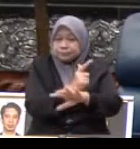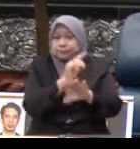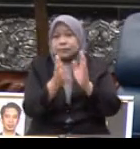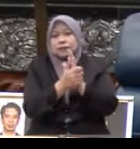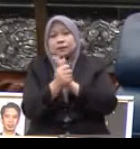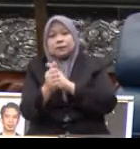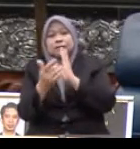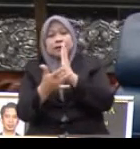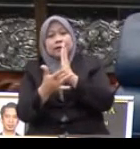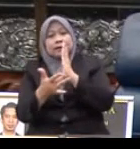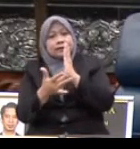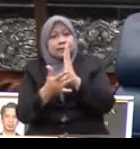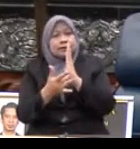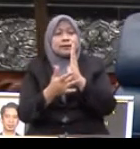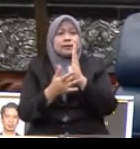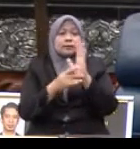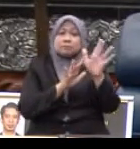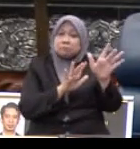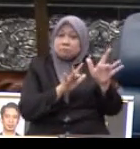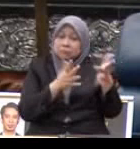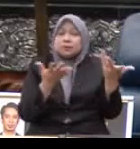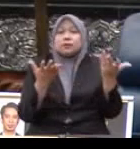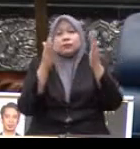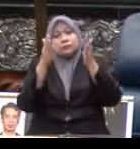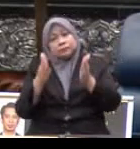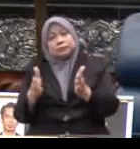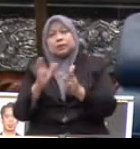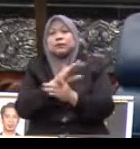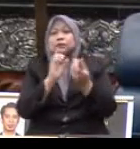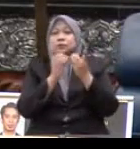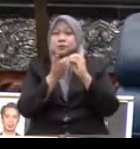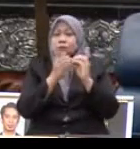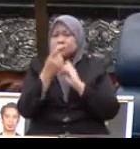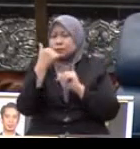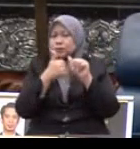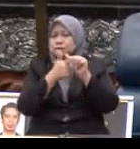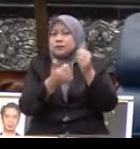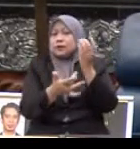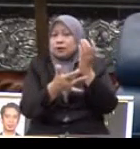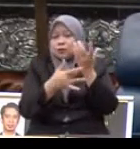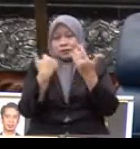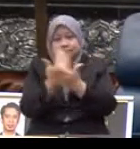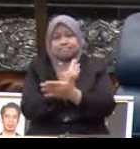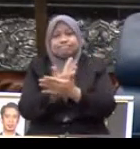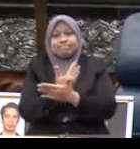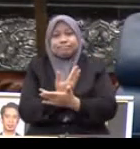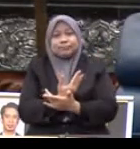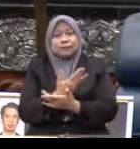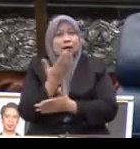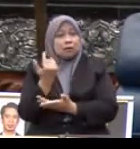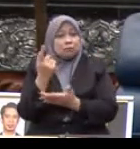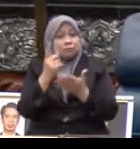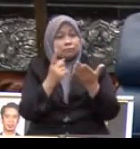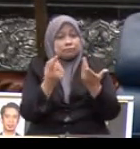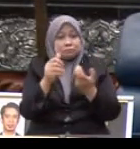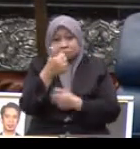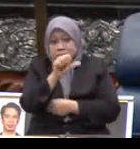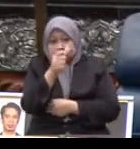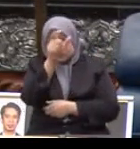kemahiran technical kemahiran insaniah dan kemahiran digital mengikut teknologi terkini kriteria